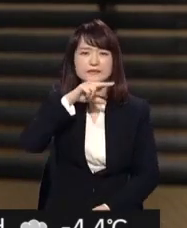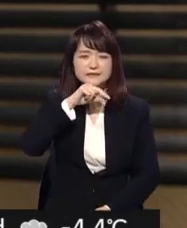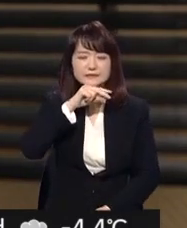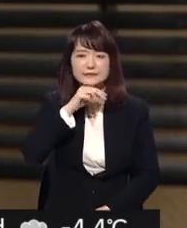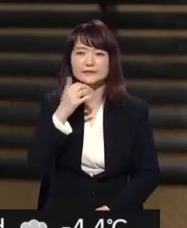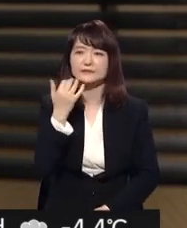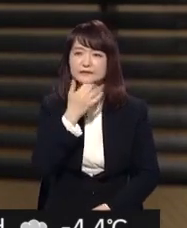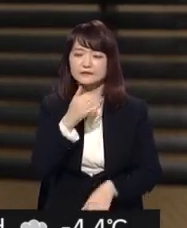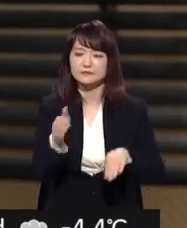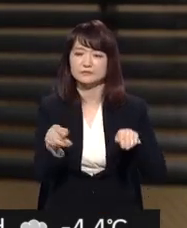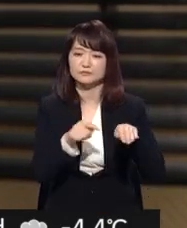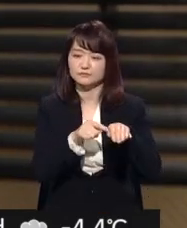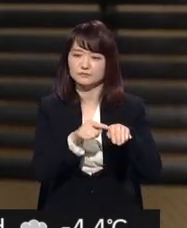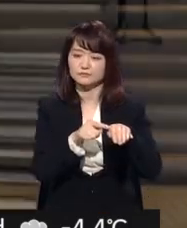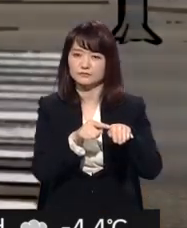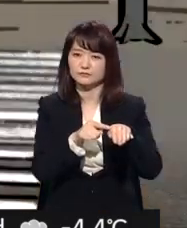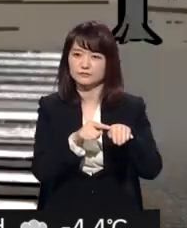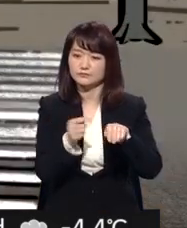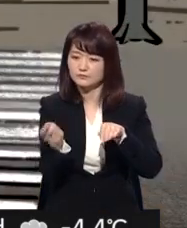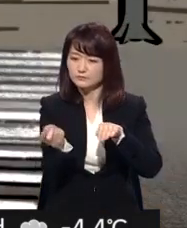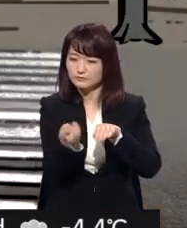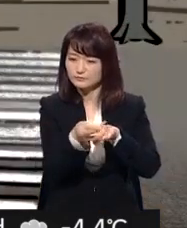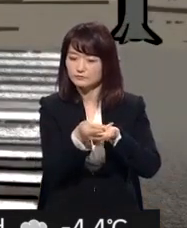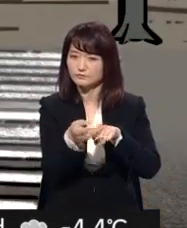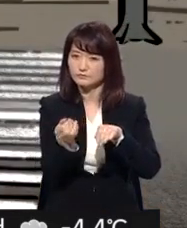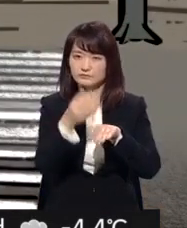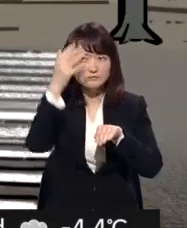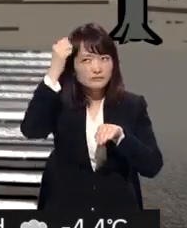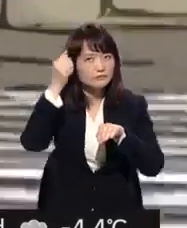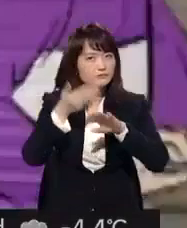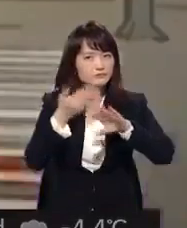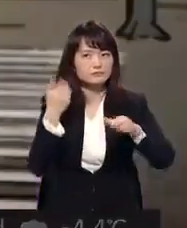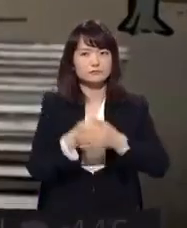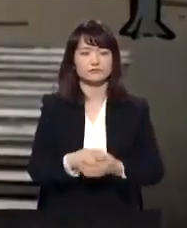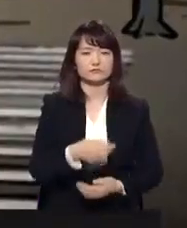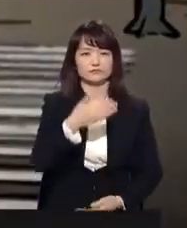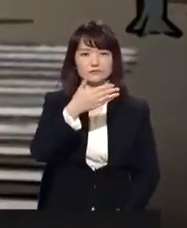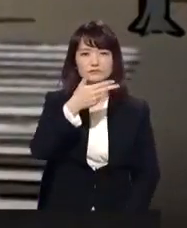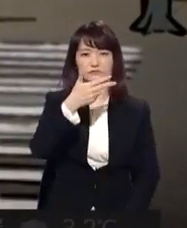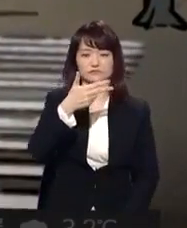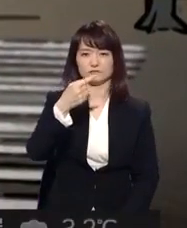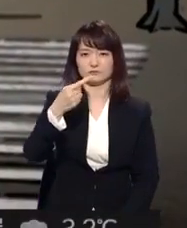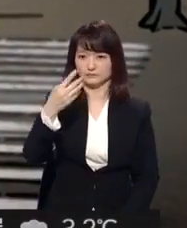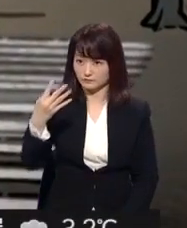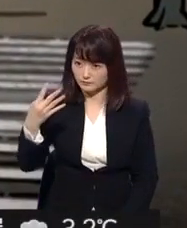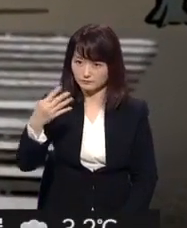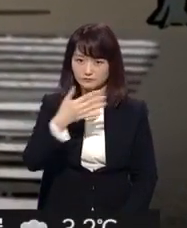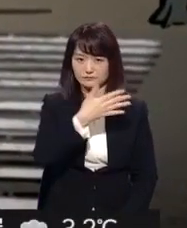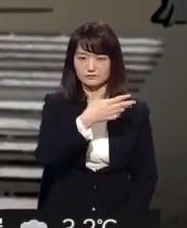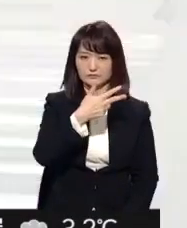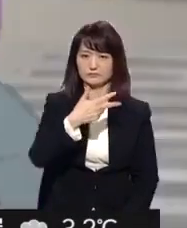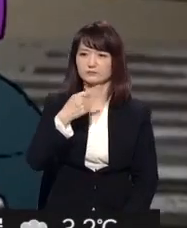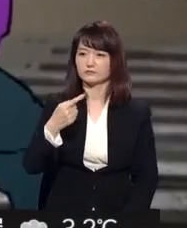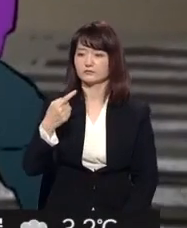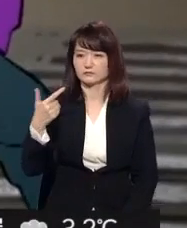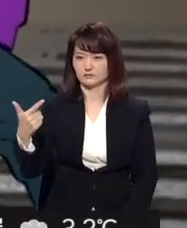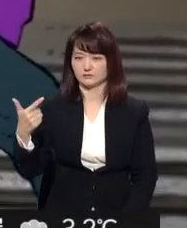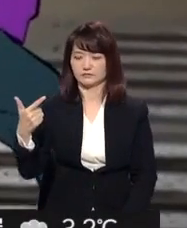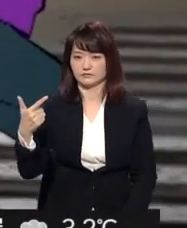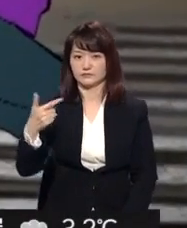저였고 번호판이 이게 좀 기억이 달랐어요 9714라고 얘기하는 분도 있고 9716으로 얘기한 분도 있었는데